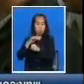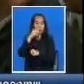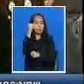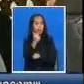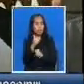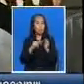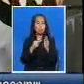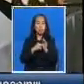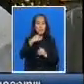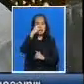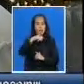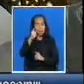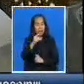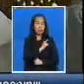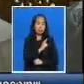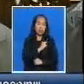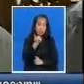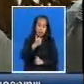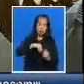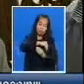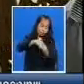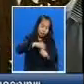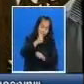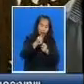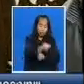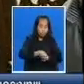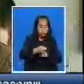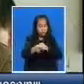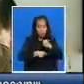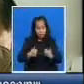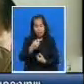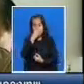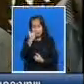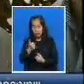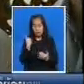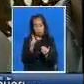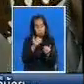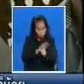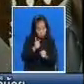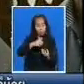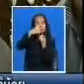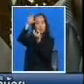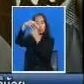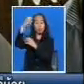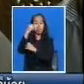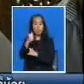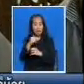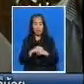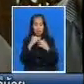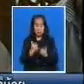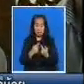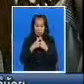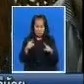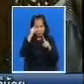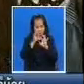เอาว่าเรารับประทานบริโภคกันเองเนี่ยนะครับเรามีเหลือสำหรับส่งออก ครับ แต่ว่าสิ่งที่เราต้องมานั่